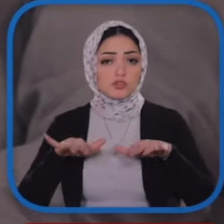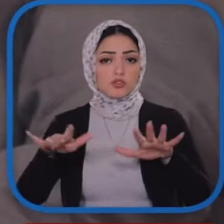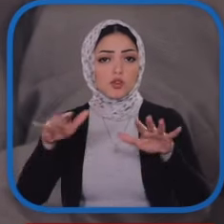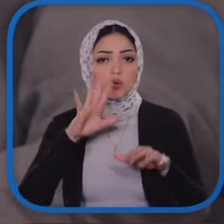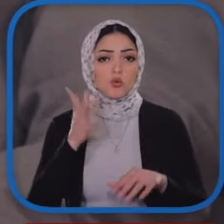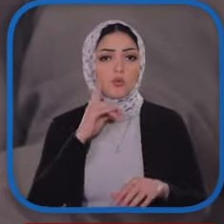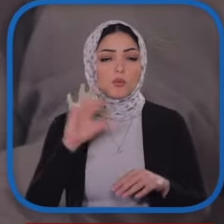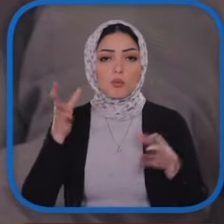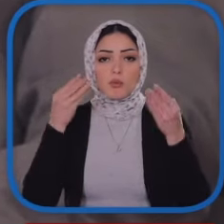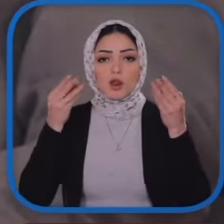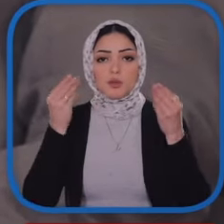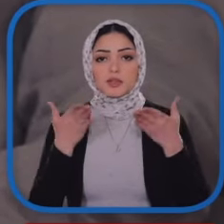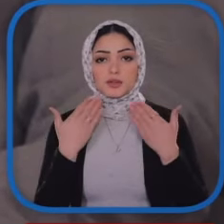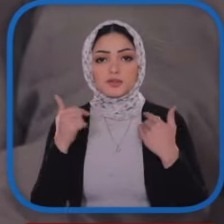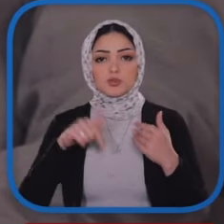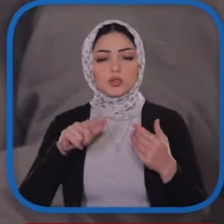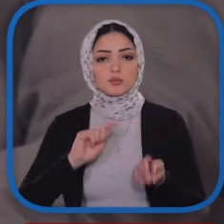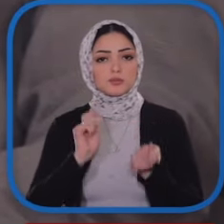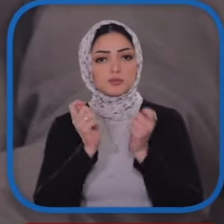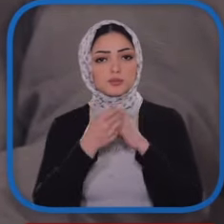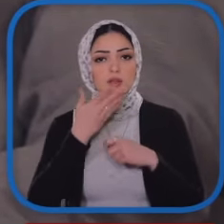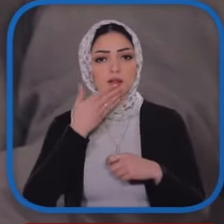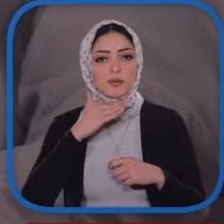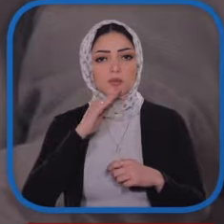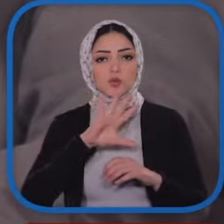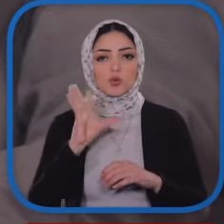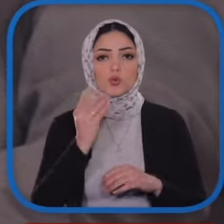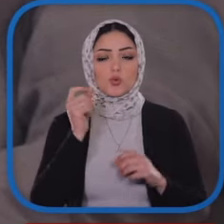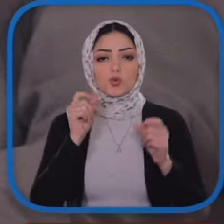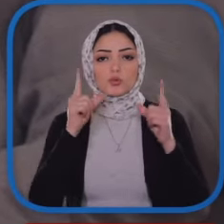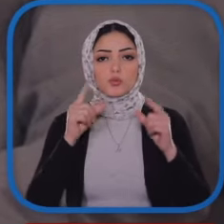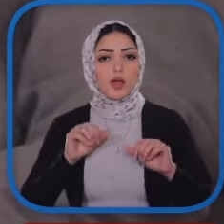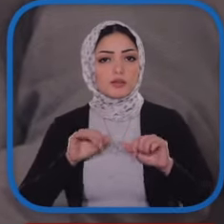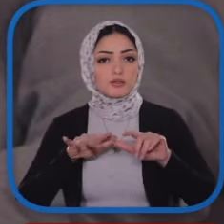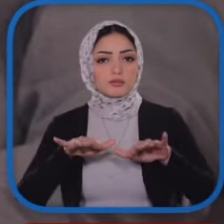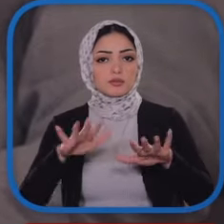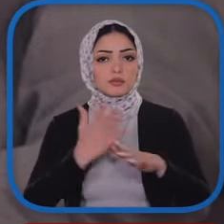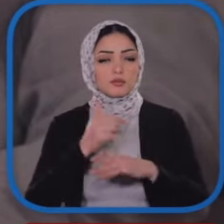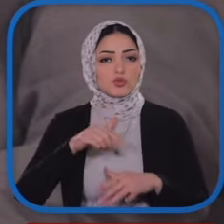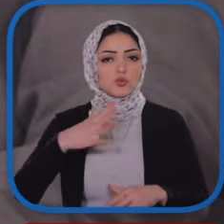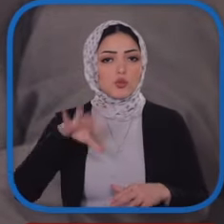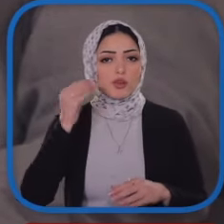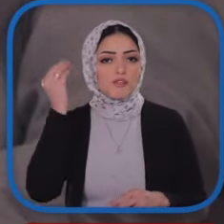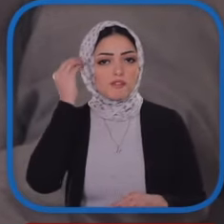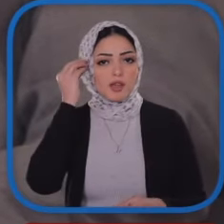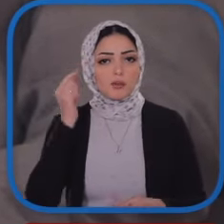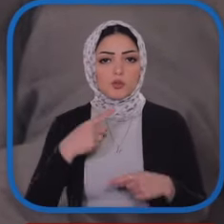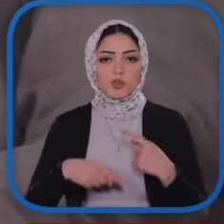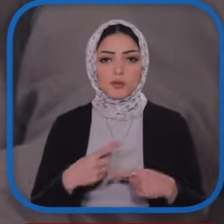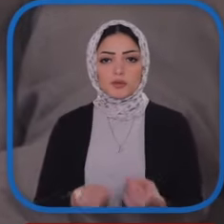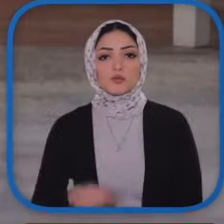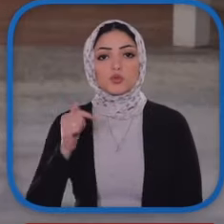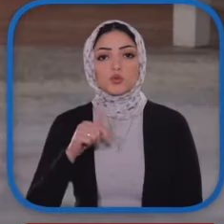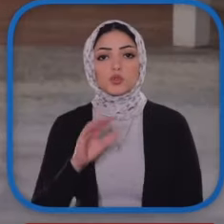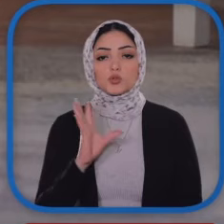انتشار للمعلومات الكافية عنه، ولكن الوضع الحمد لله دلوقتي بيتغير، وبيتم نشر الوعي سواء من ناحية التشخيص أو المتابعة